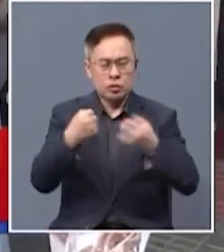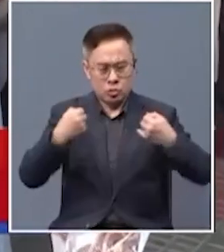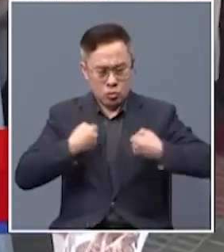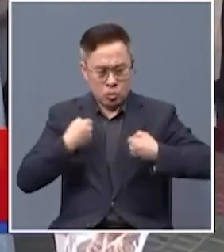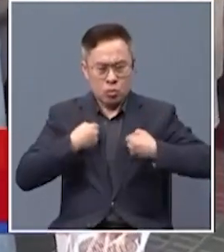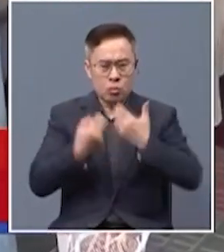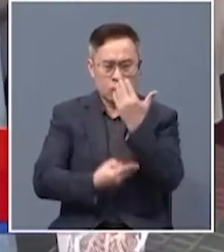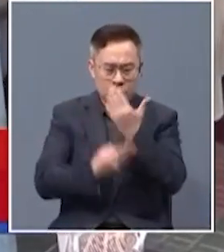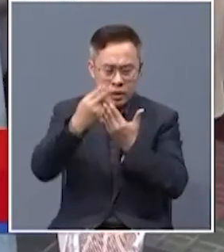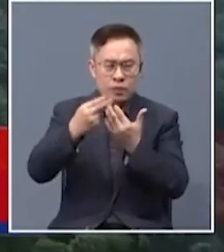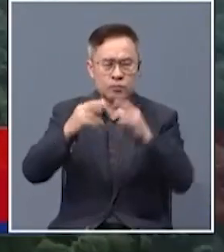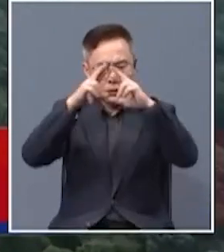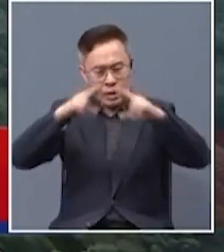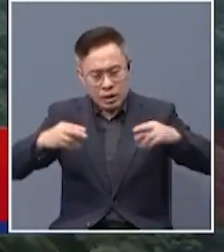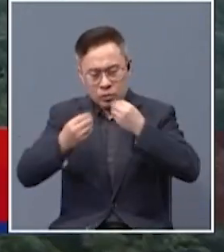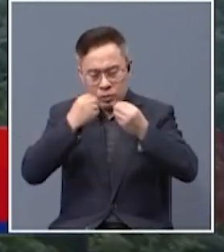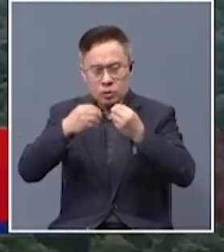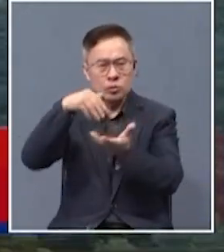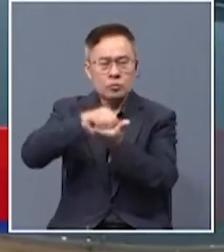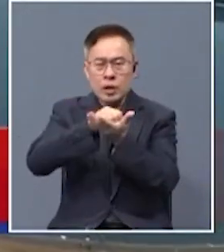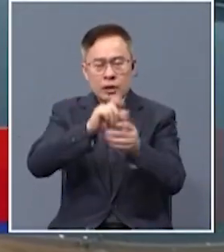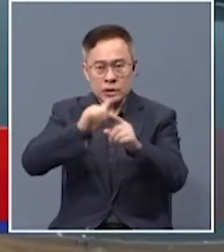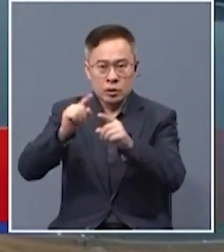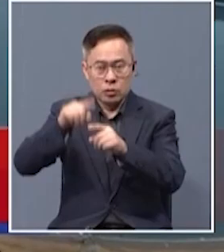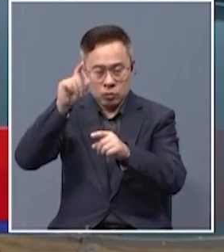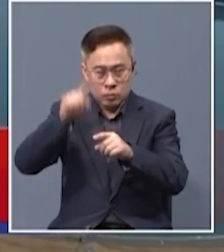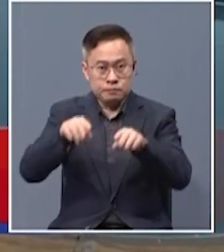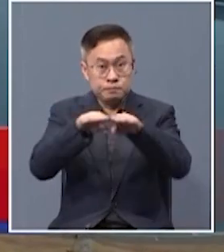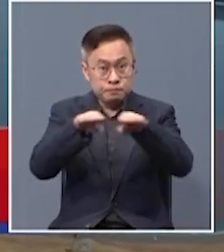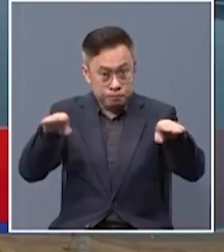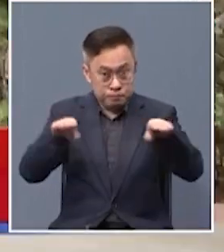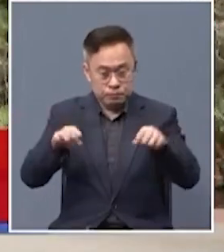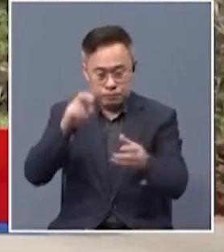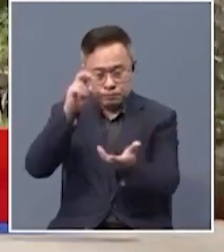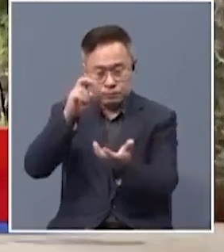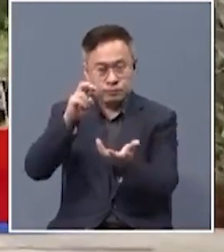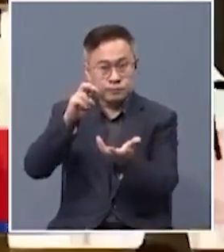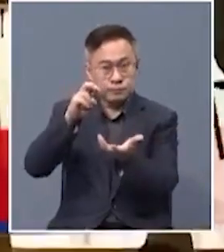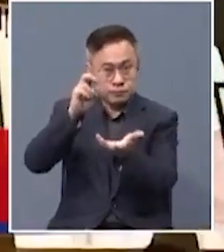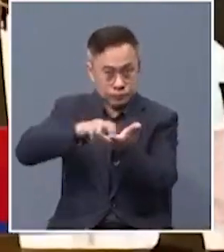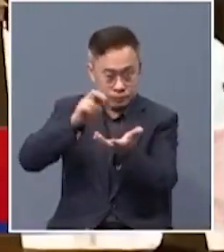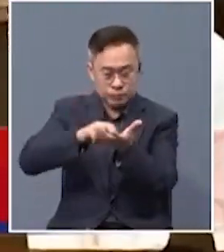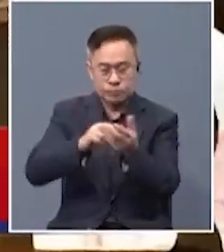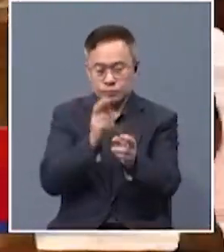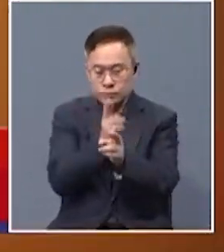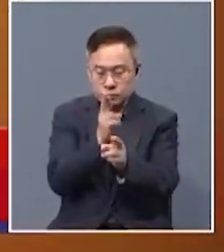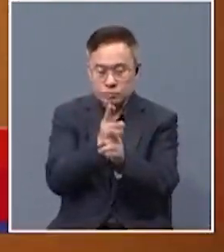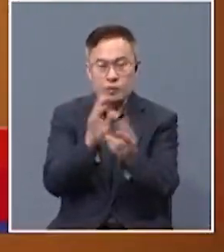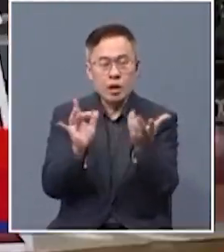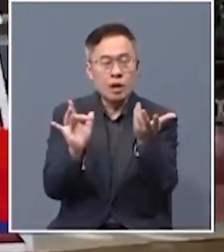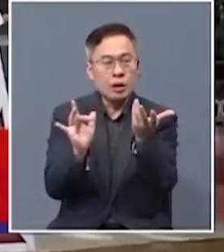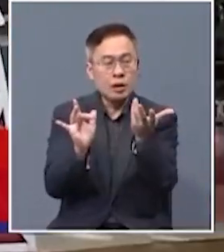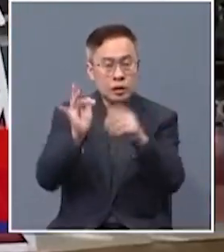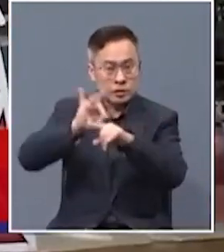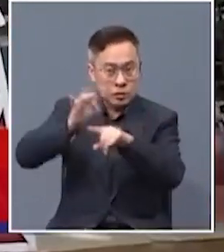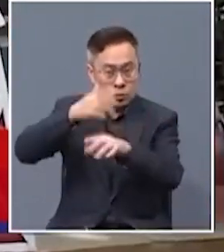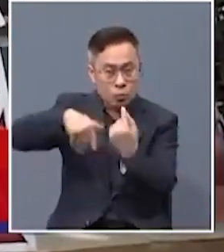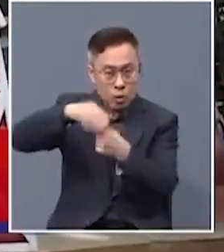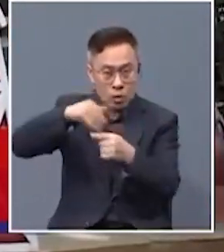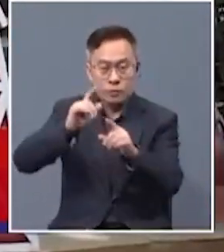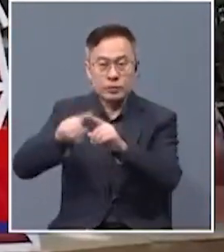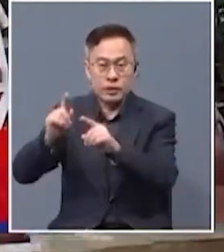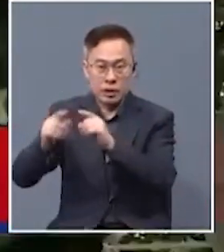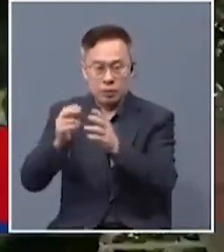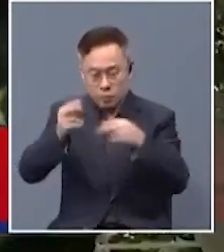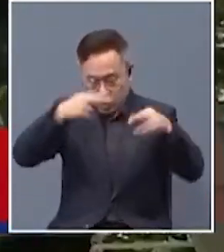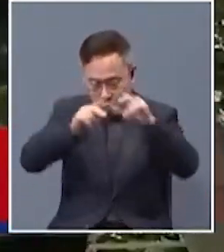ให้มีความสะดวกสะอาดปลอดภัยเป็นธรรมและรักษาสิ่งแวดล้อมรวมไปถึงการให้บริการที่ดีกับนักท่องเที่ยวซึ่งได้ดำเนินการตร